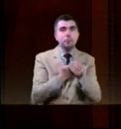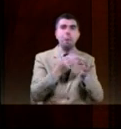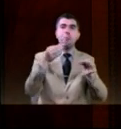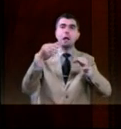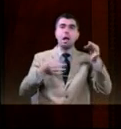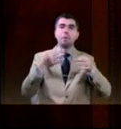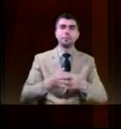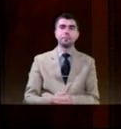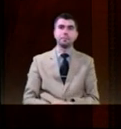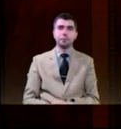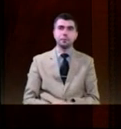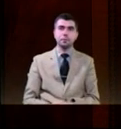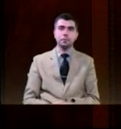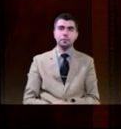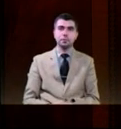للقضاء.